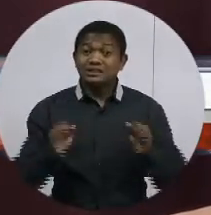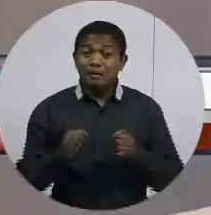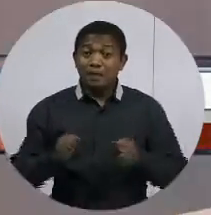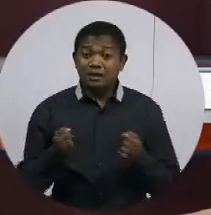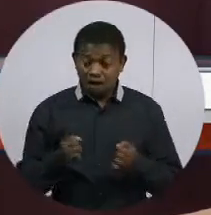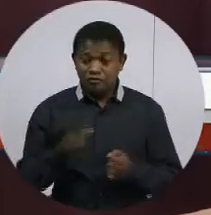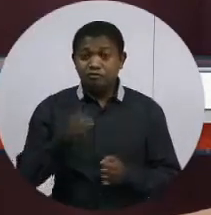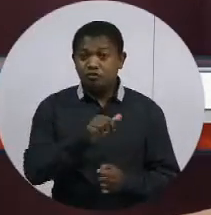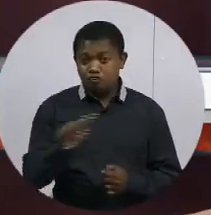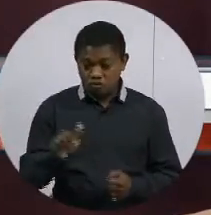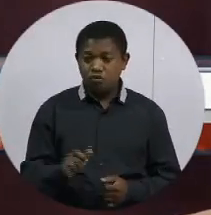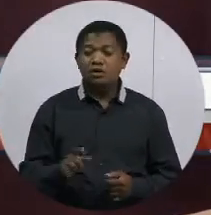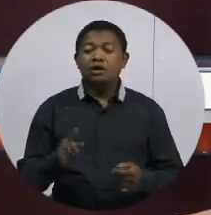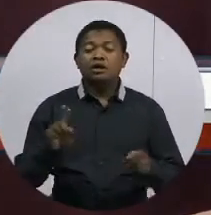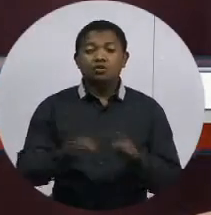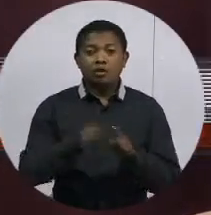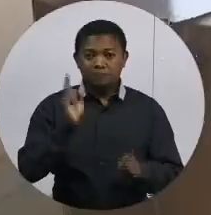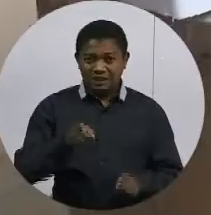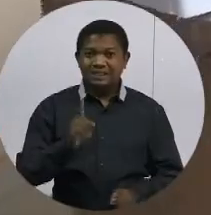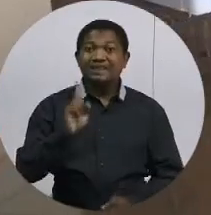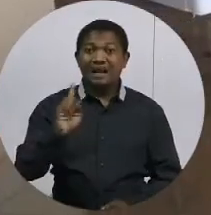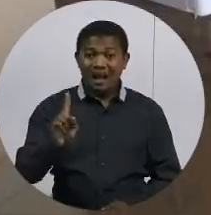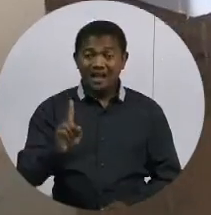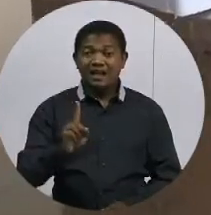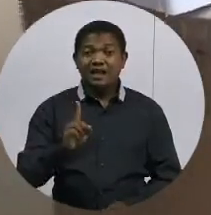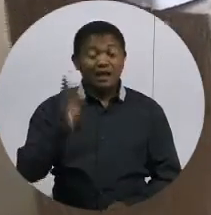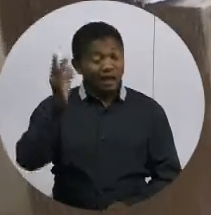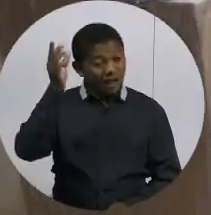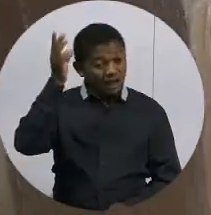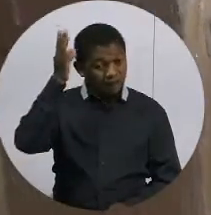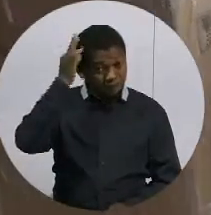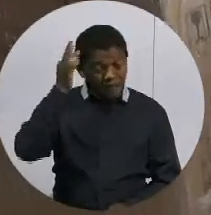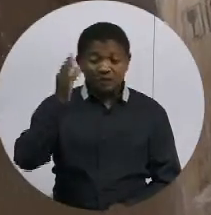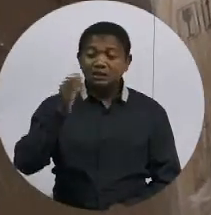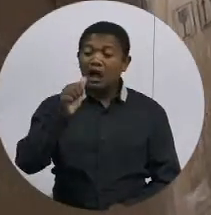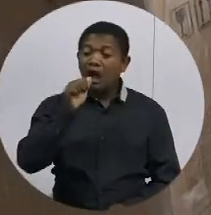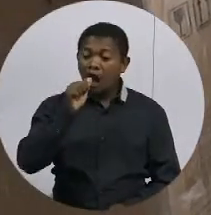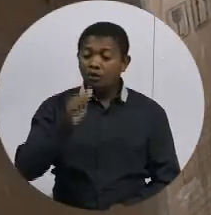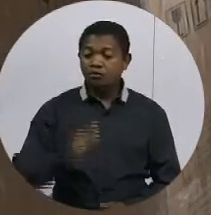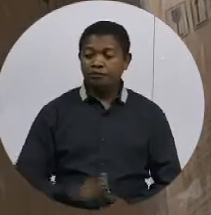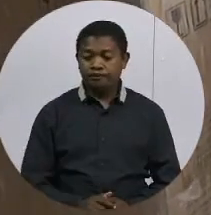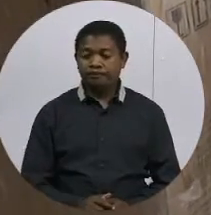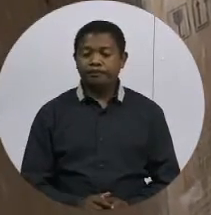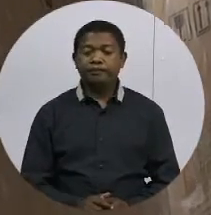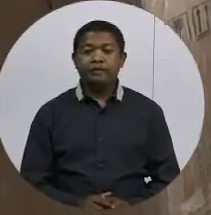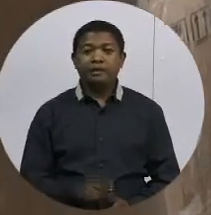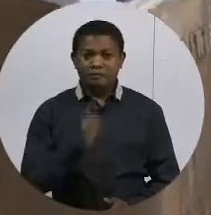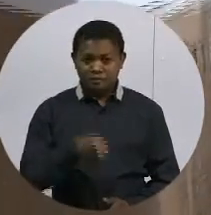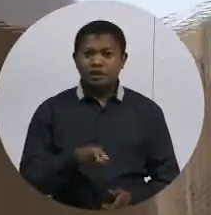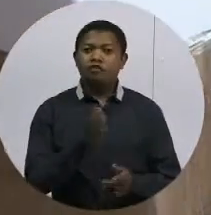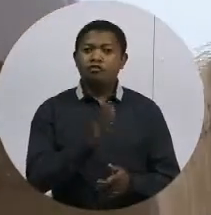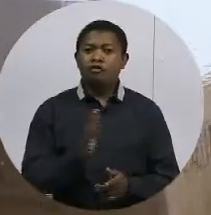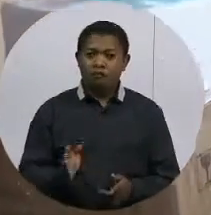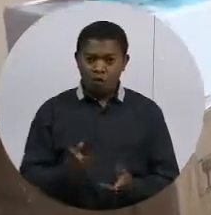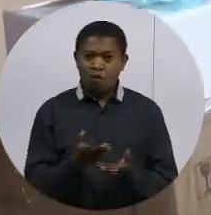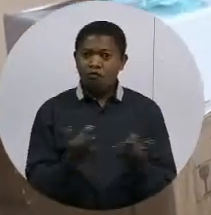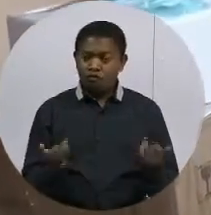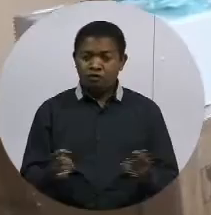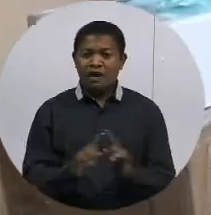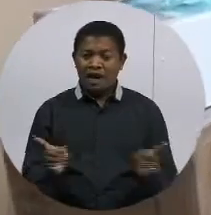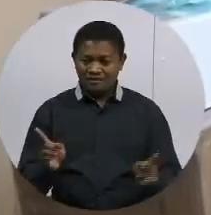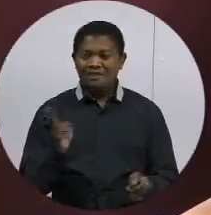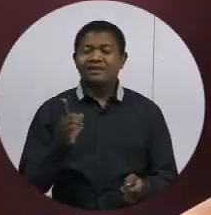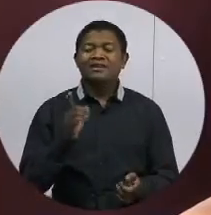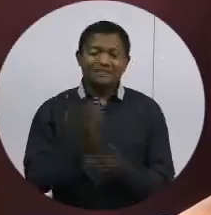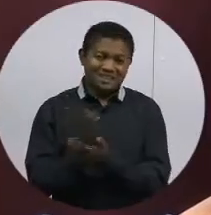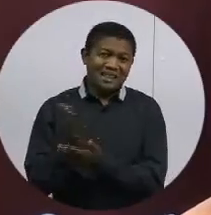a any akoatra reto efa tonga reto mbola misy hafa ihany koa efa nafarana ary andrasana ny